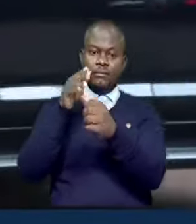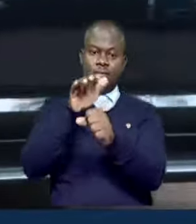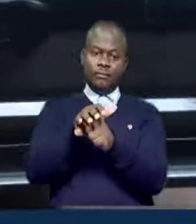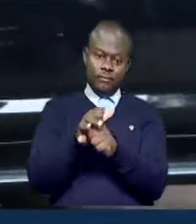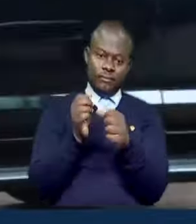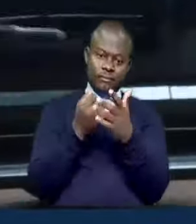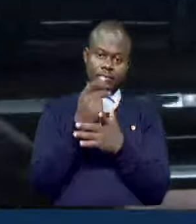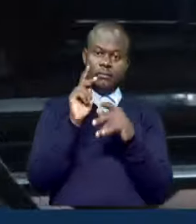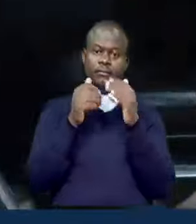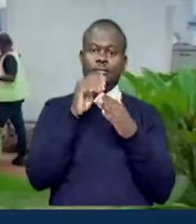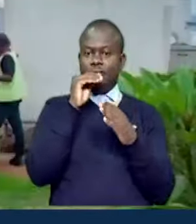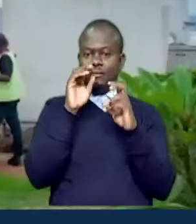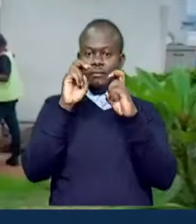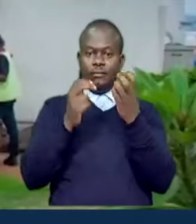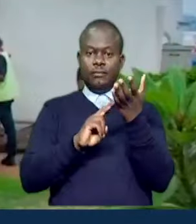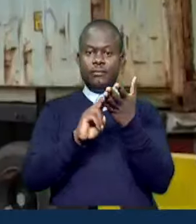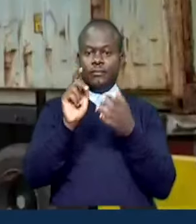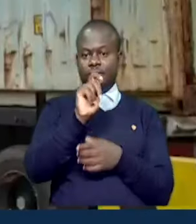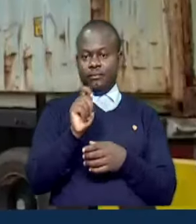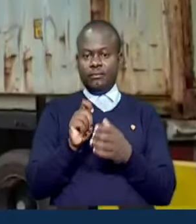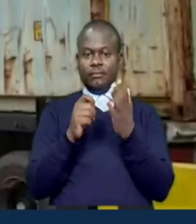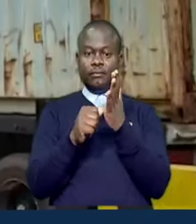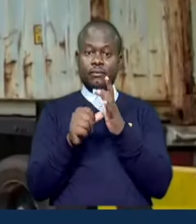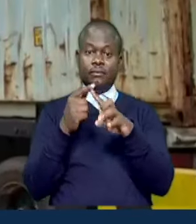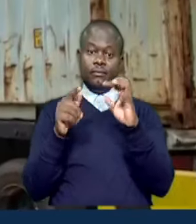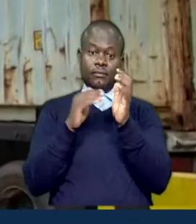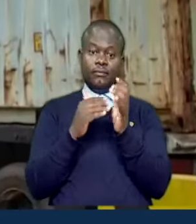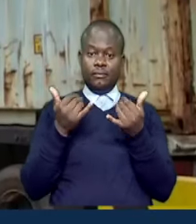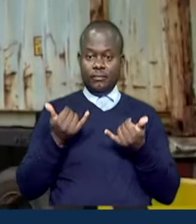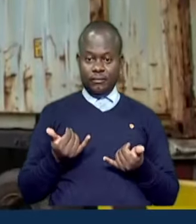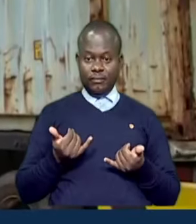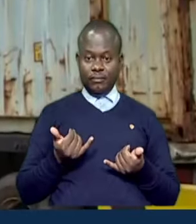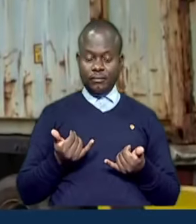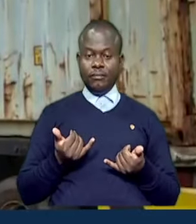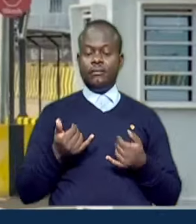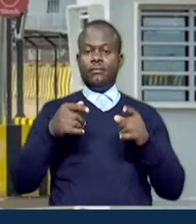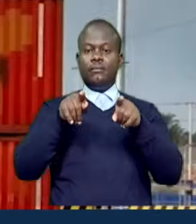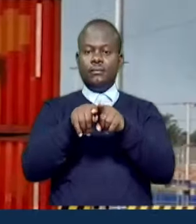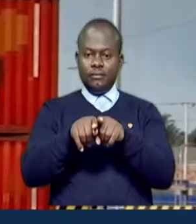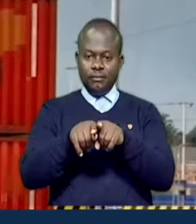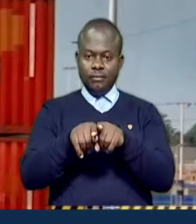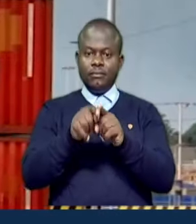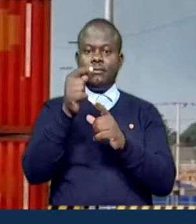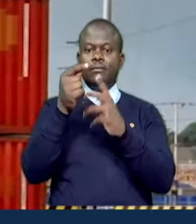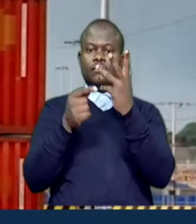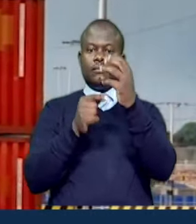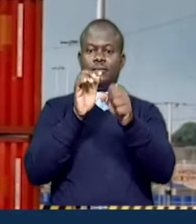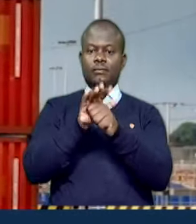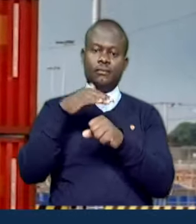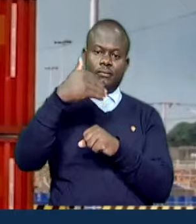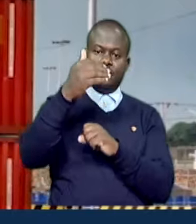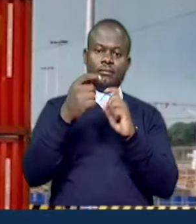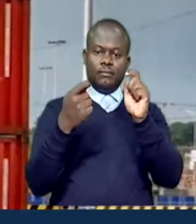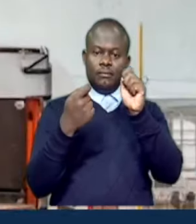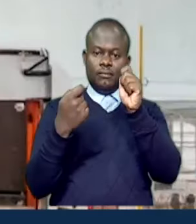zituma abantu bavuga bati gukoresha Tanzania byabaye ikibazo, ariko muri ubu ngubu basa nk'aho hari byinshi bagiye